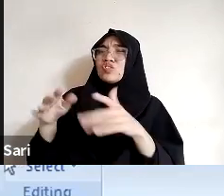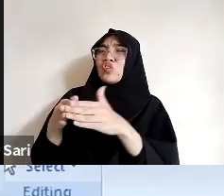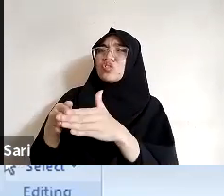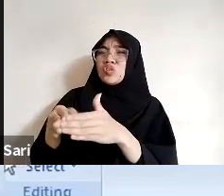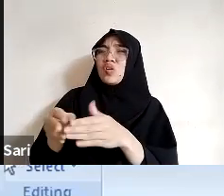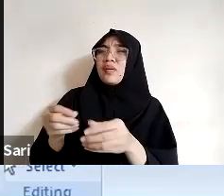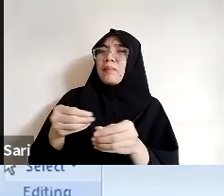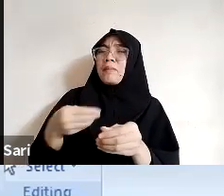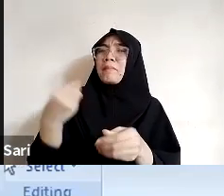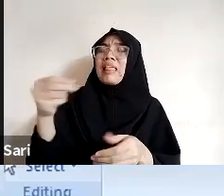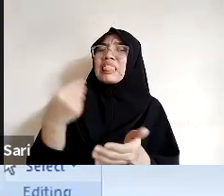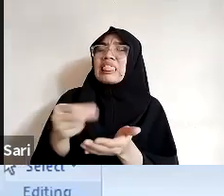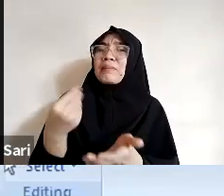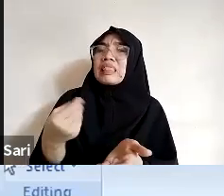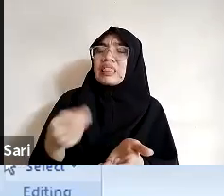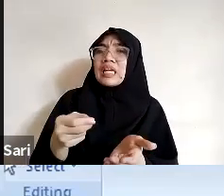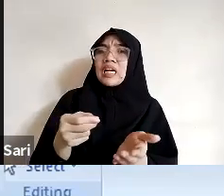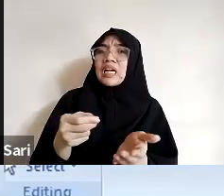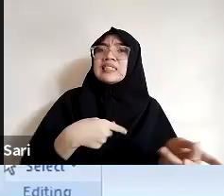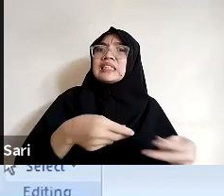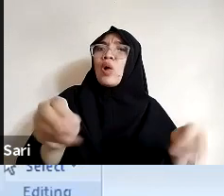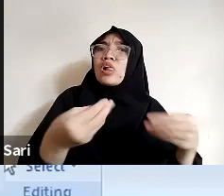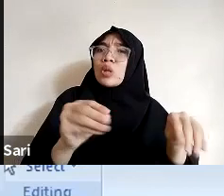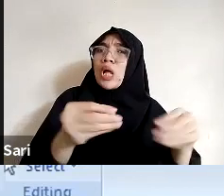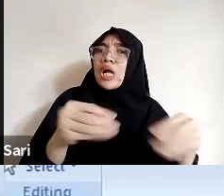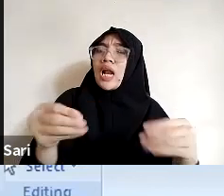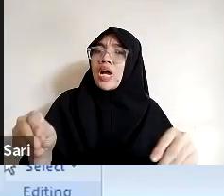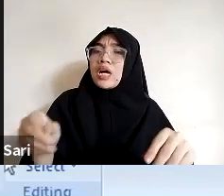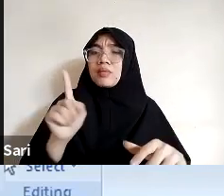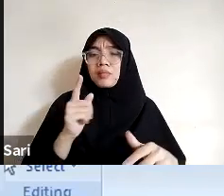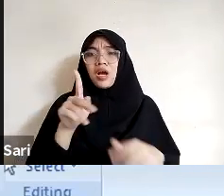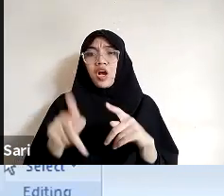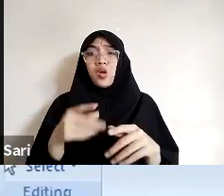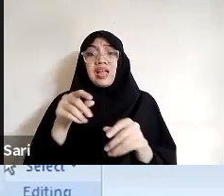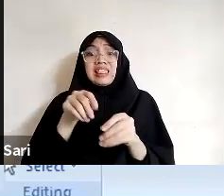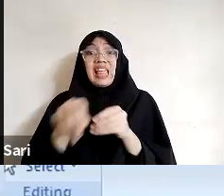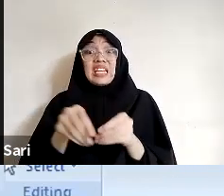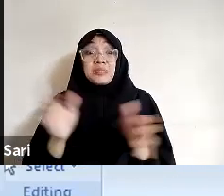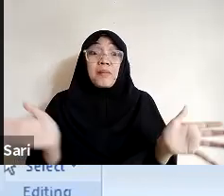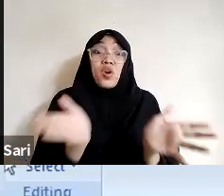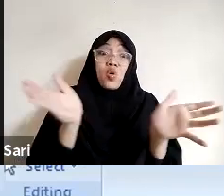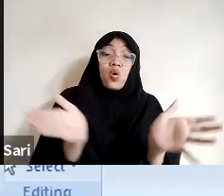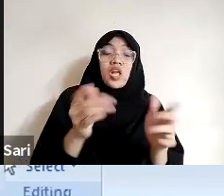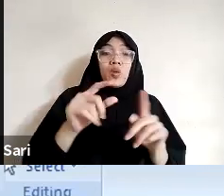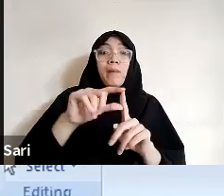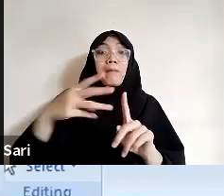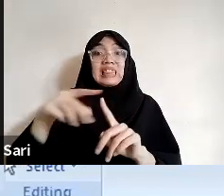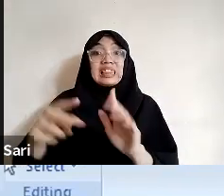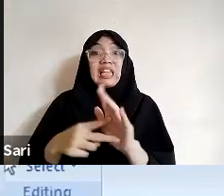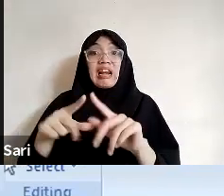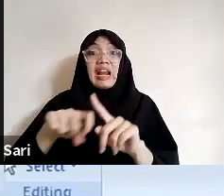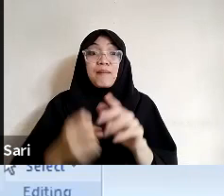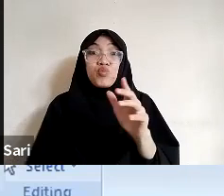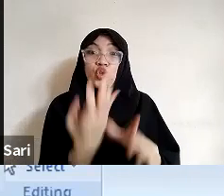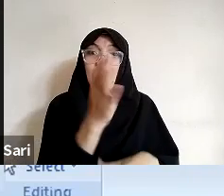dalam negeri tidak terpenuhi, bukan didorong untuk kemudian dia mendorong supaya lebih banyak peternak-peternak yang muncul di sini, tetapi